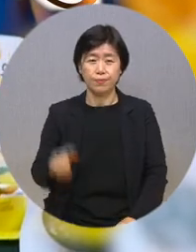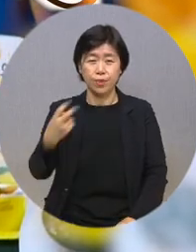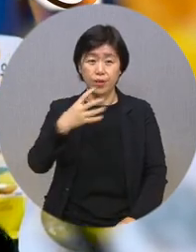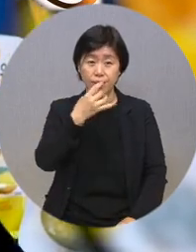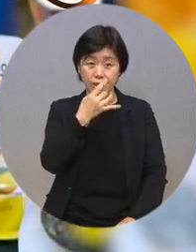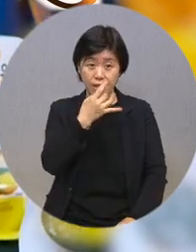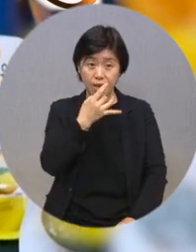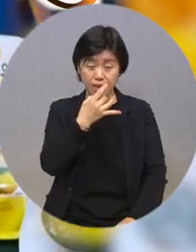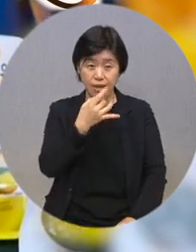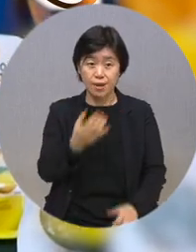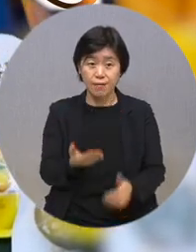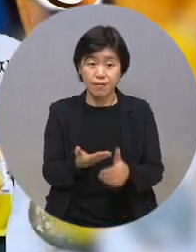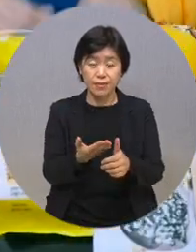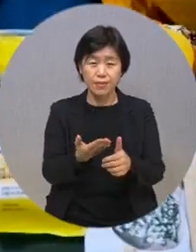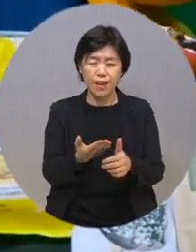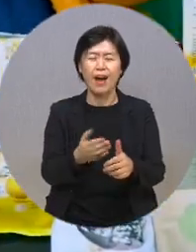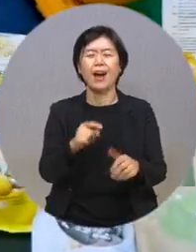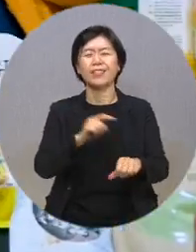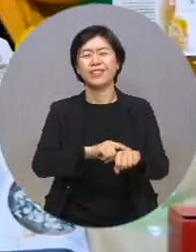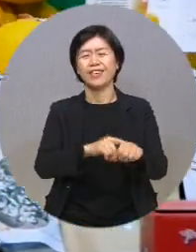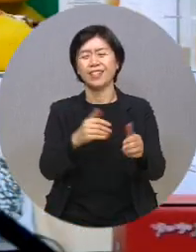있는 저희 농장.